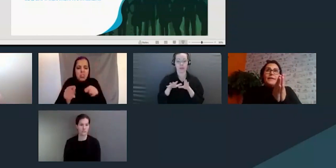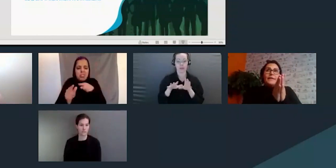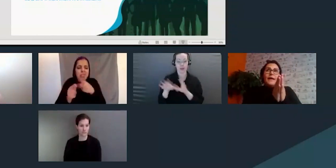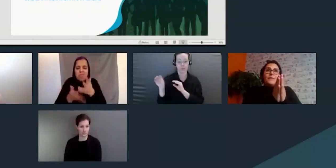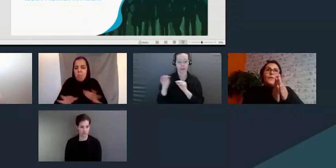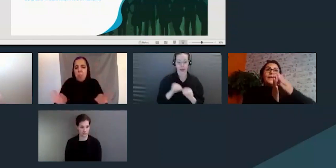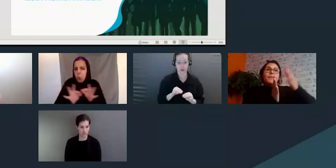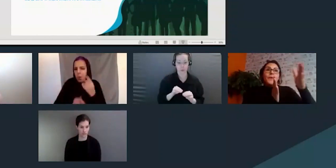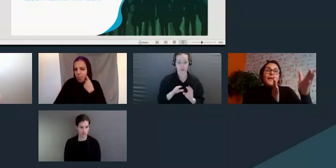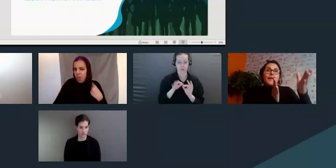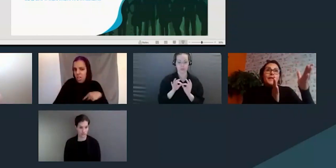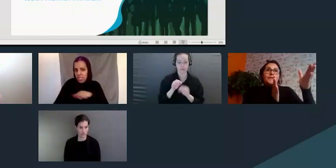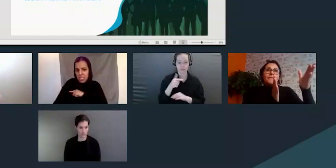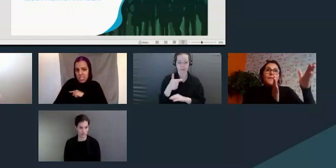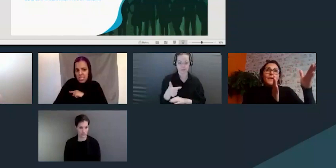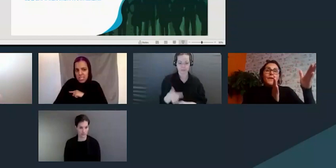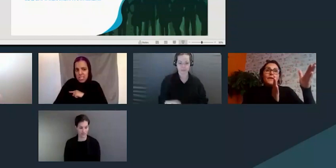être,